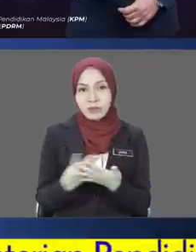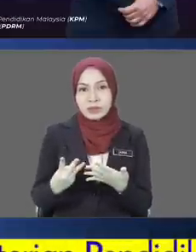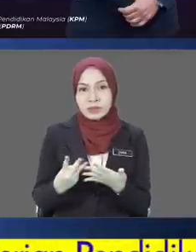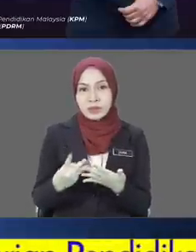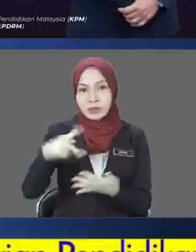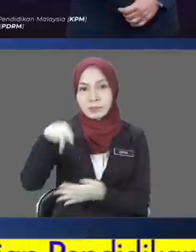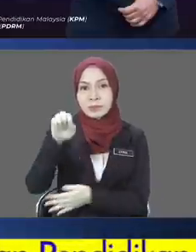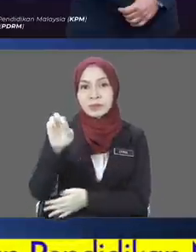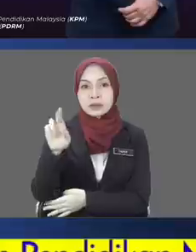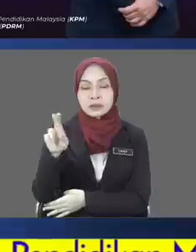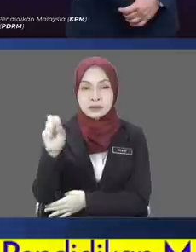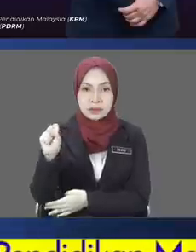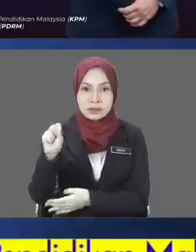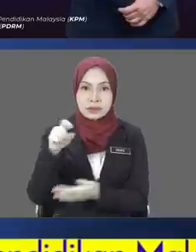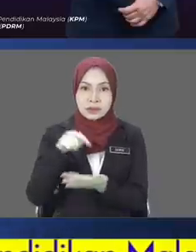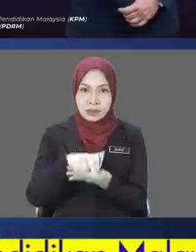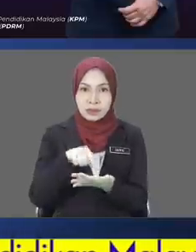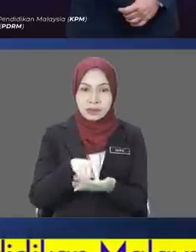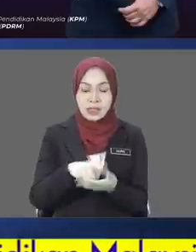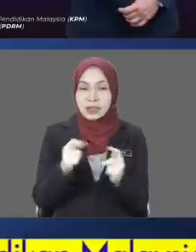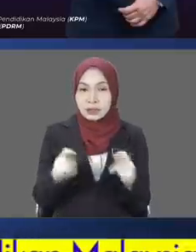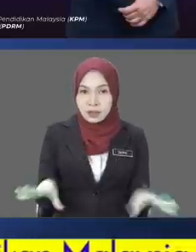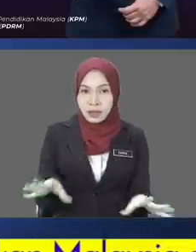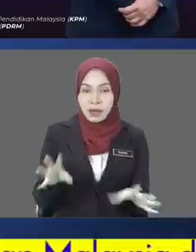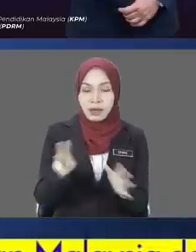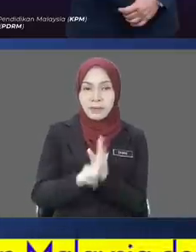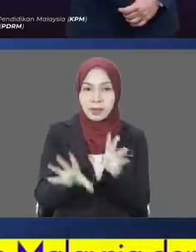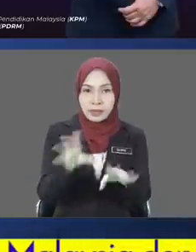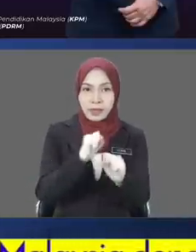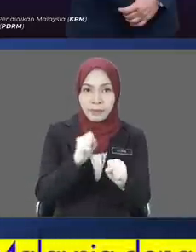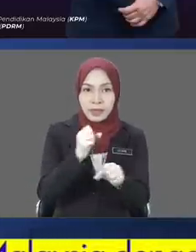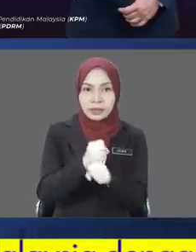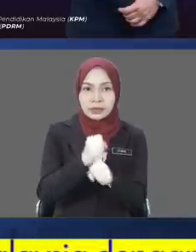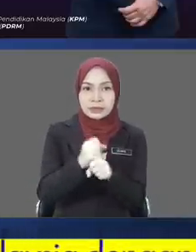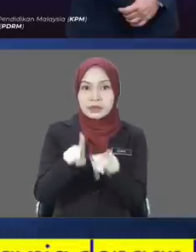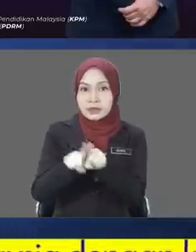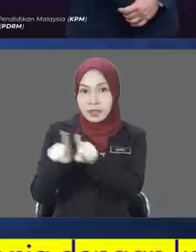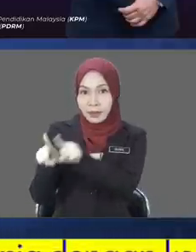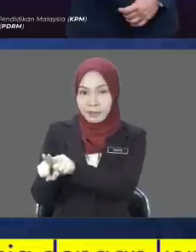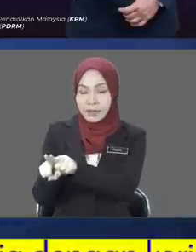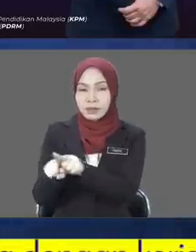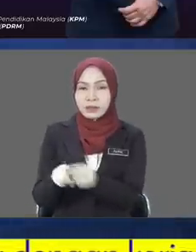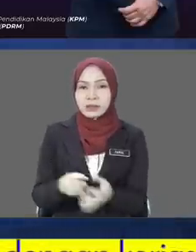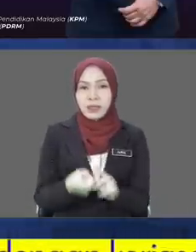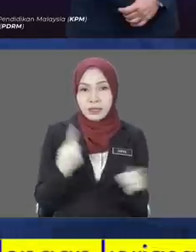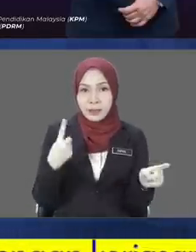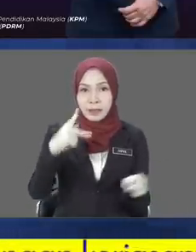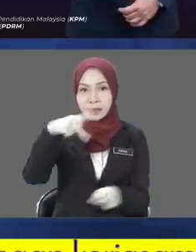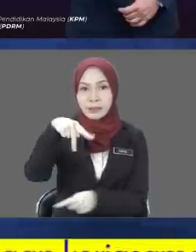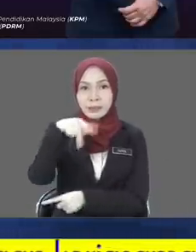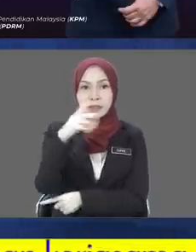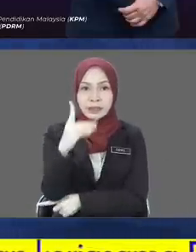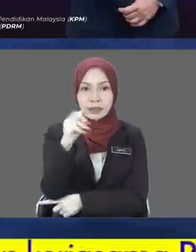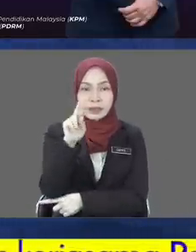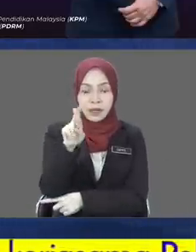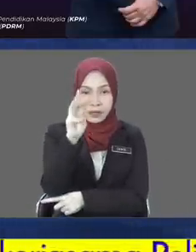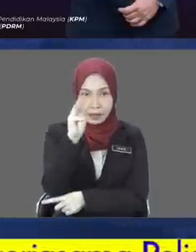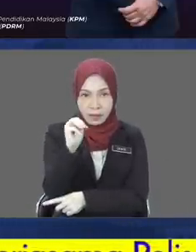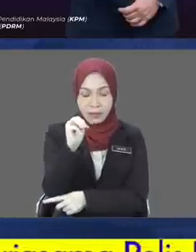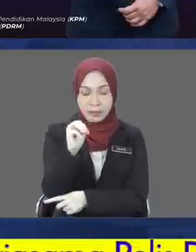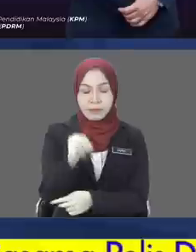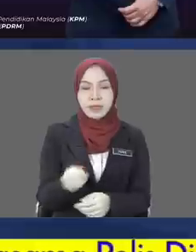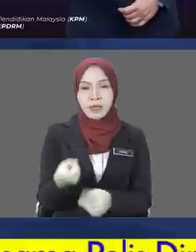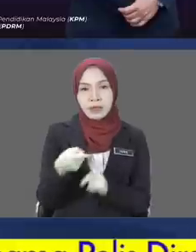melalui ini telah aku mendapat kerja sama yang sangat erat daripada PH polis di Raja Malaysia dengan